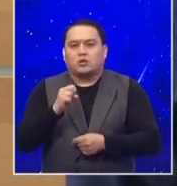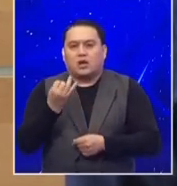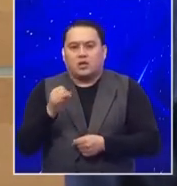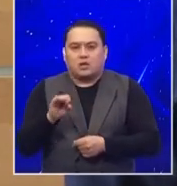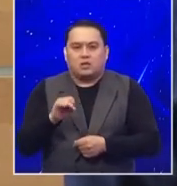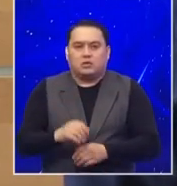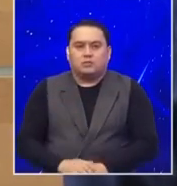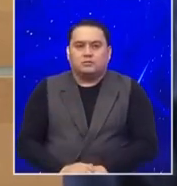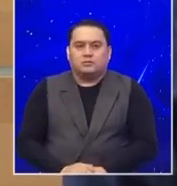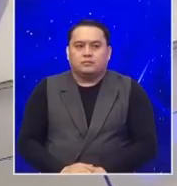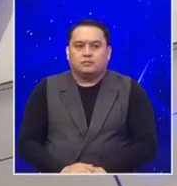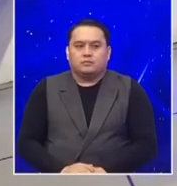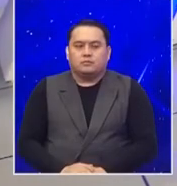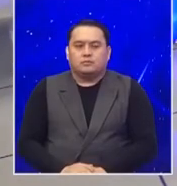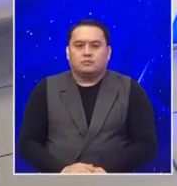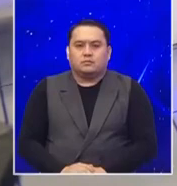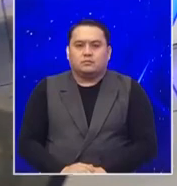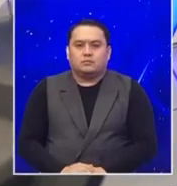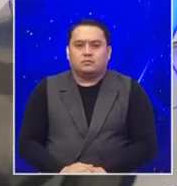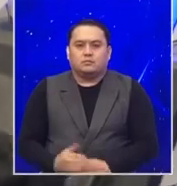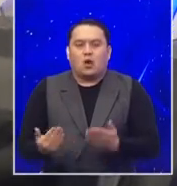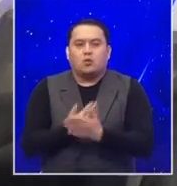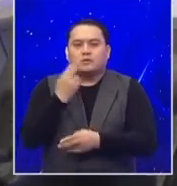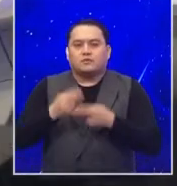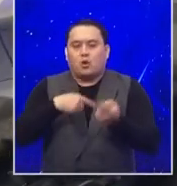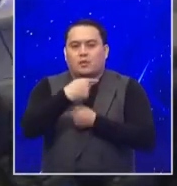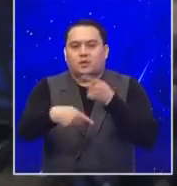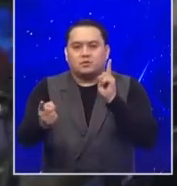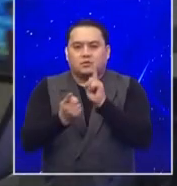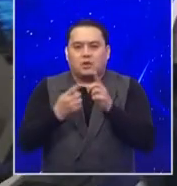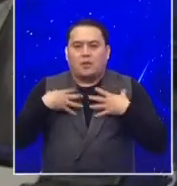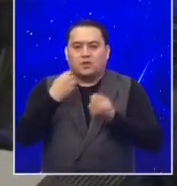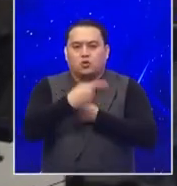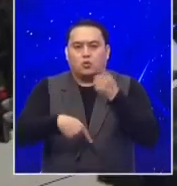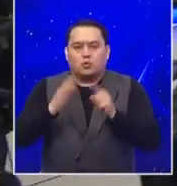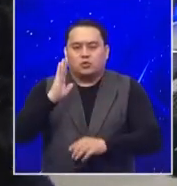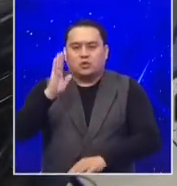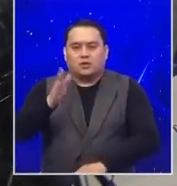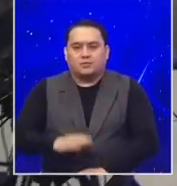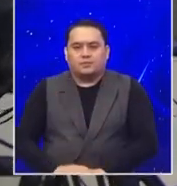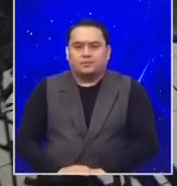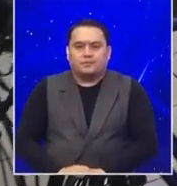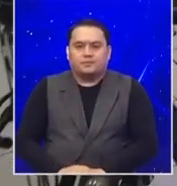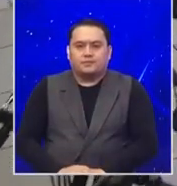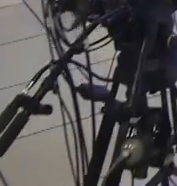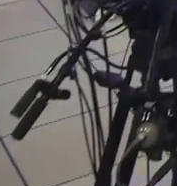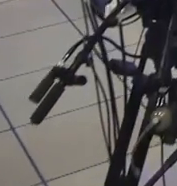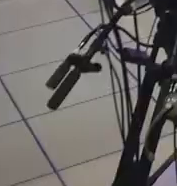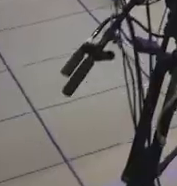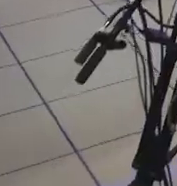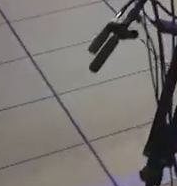с СКО. Это были все новости к этому часу. Благодарю за внимание. До встречи.